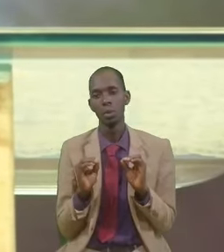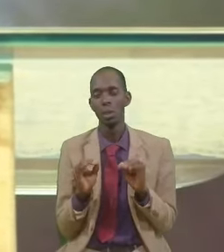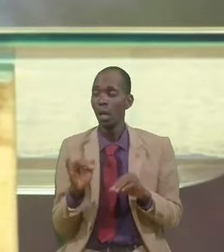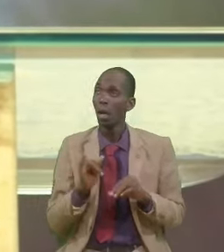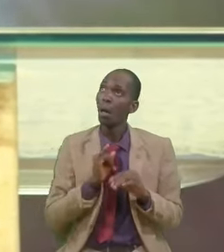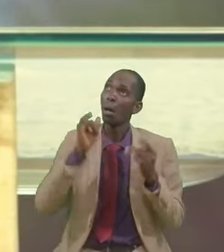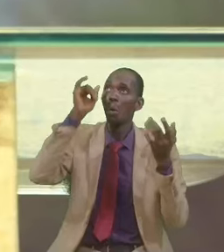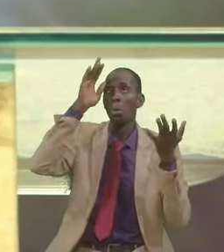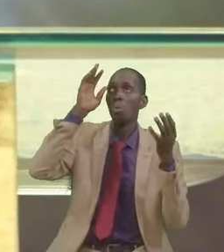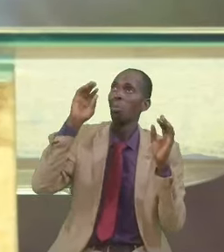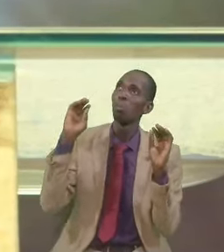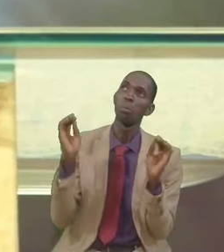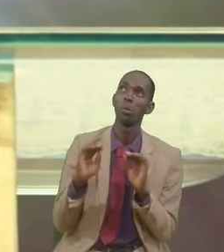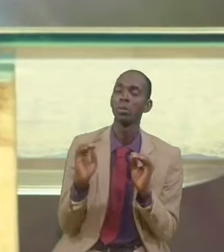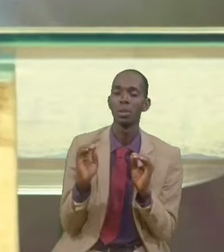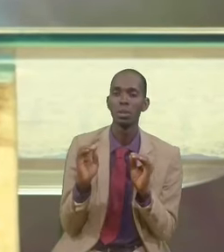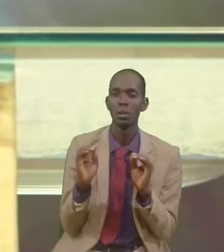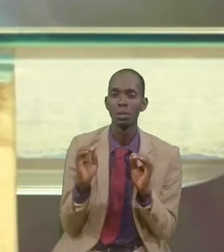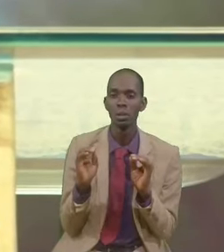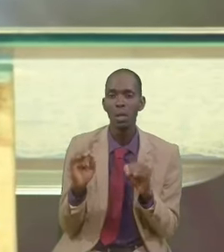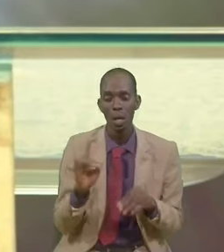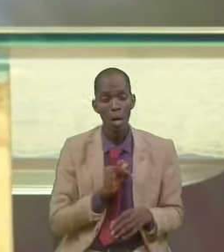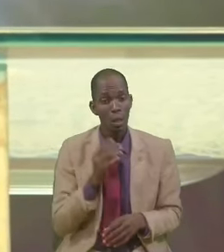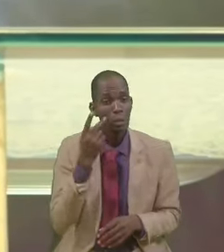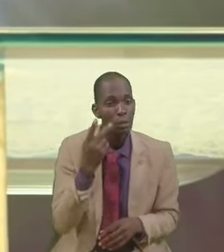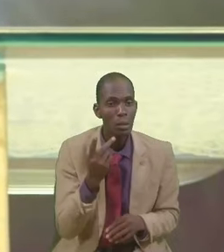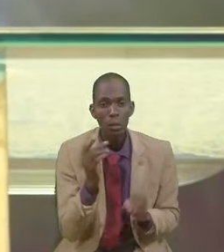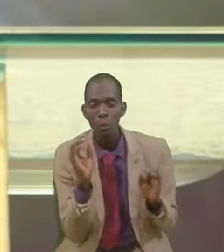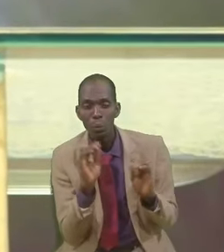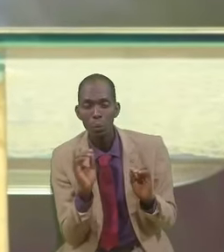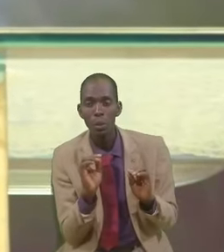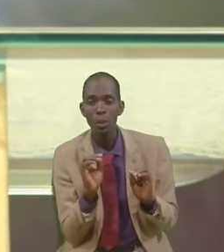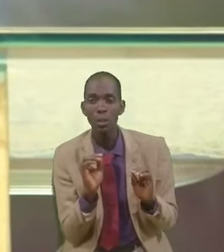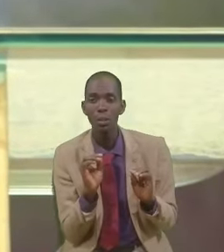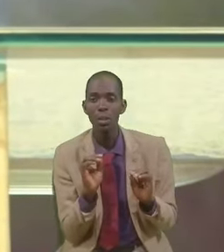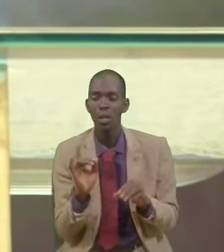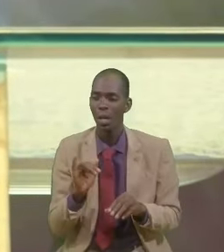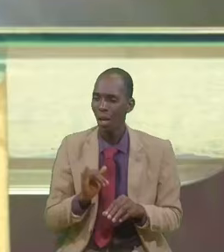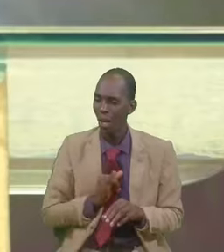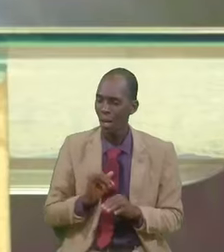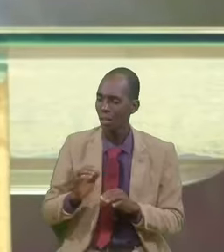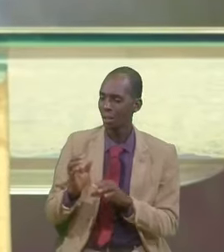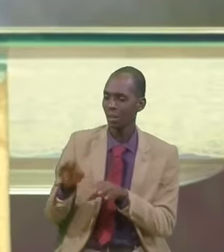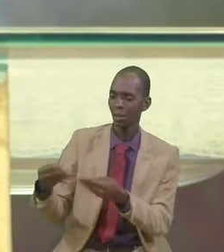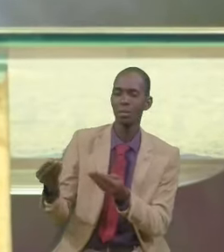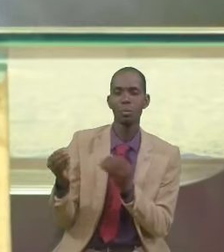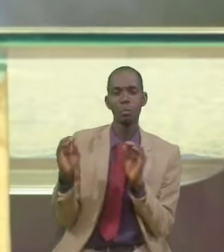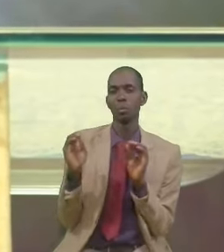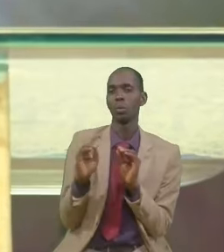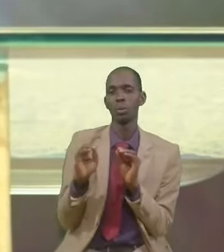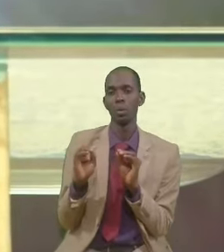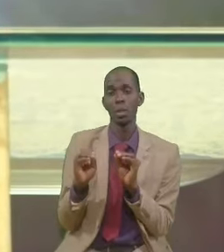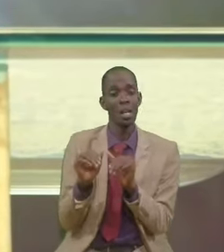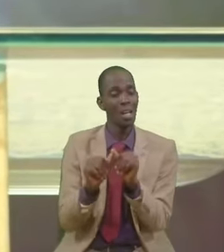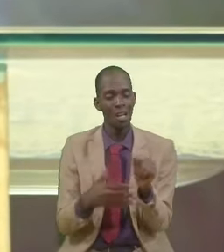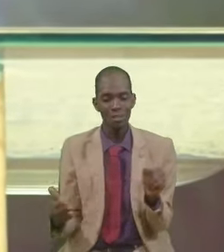Oh, je ne tiens rien. Je vois rien. Je ne possède rien.